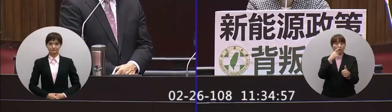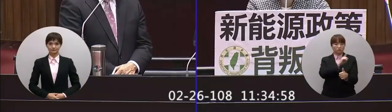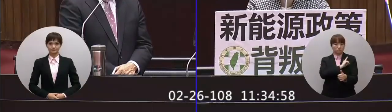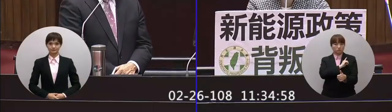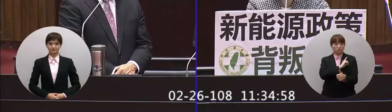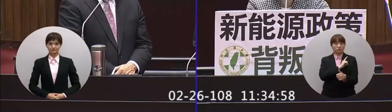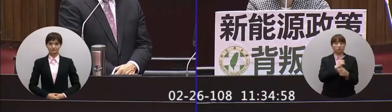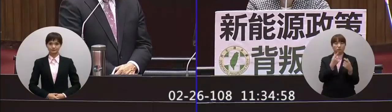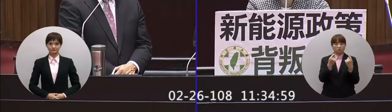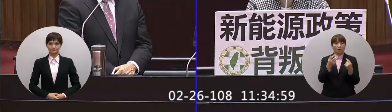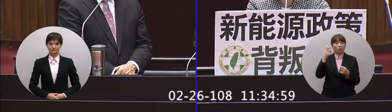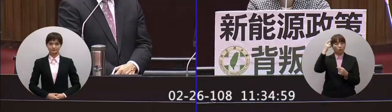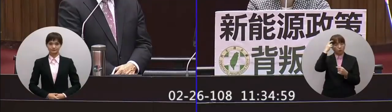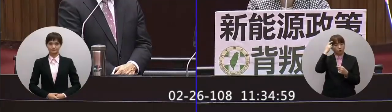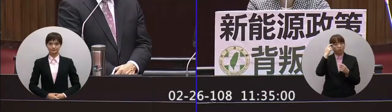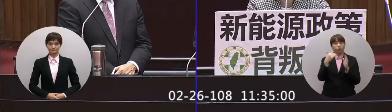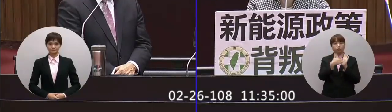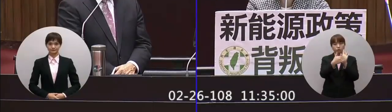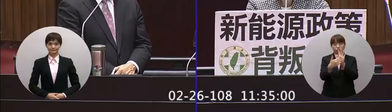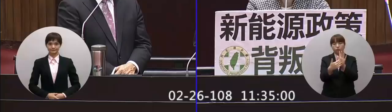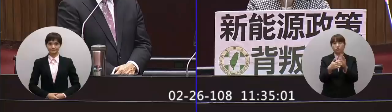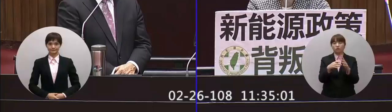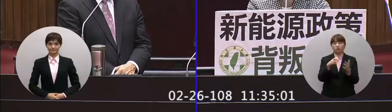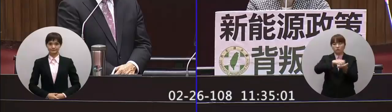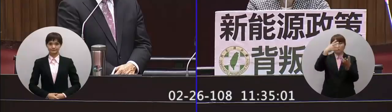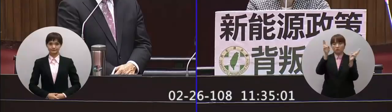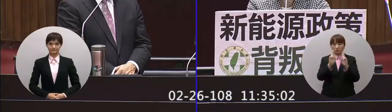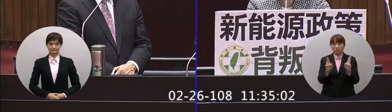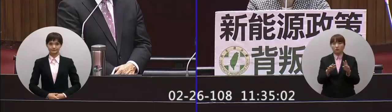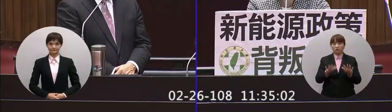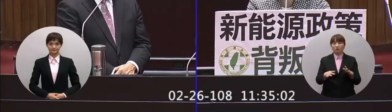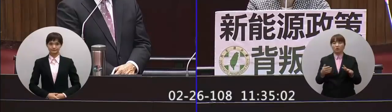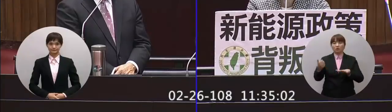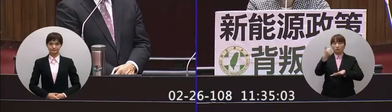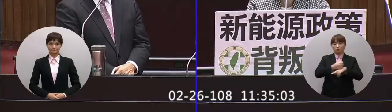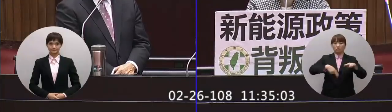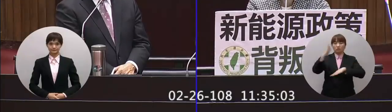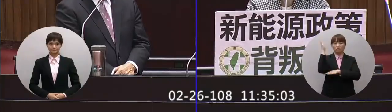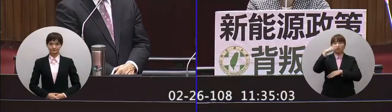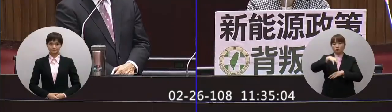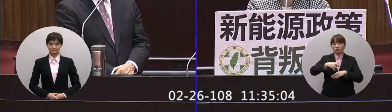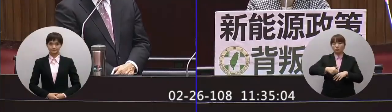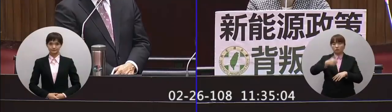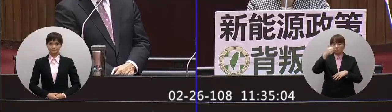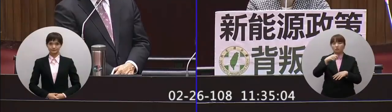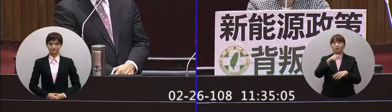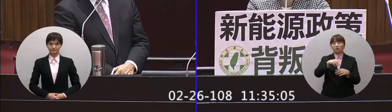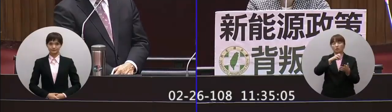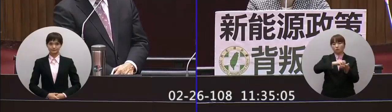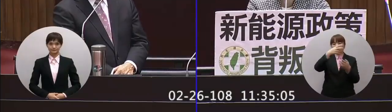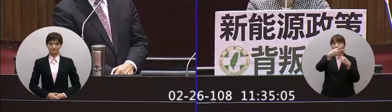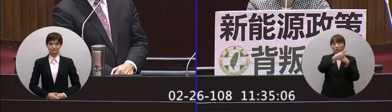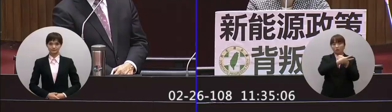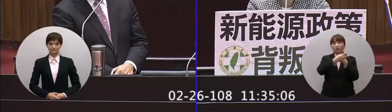么的彻底的反对核电厂，现在您担任行政院院长，您不如把核二